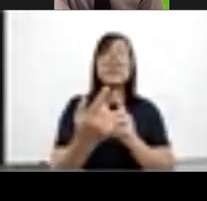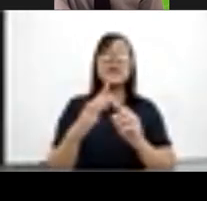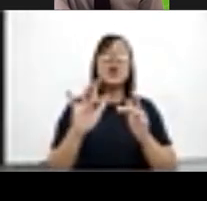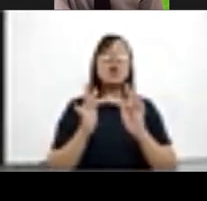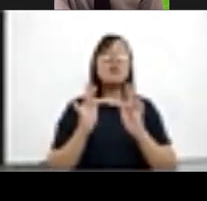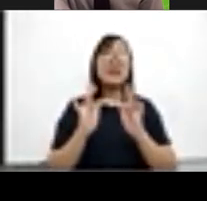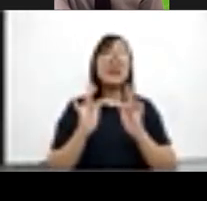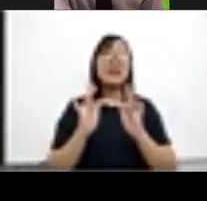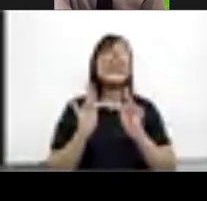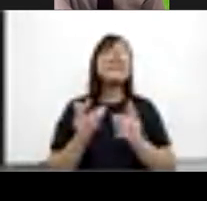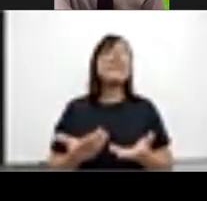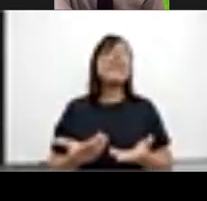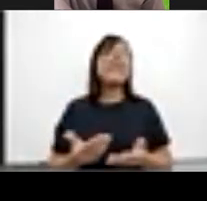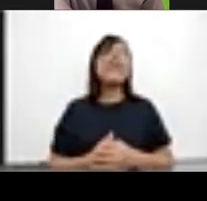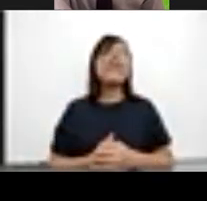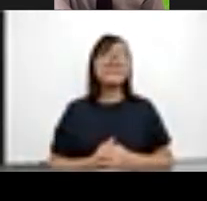sweet